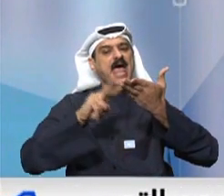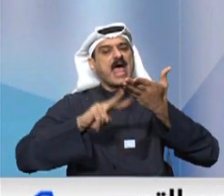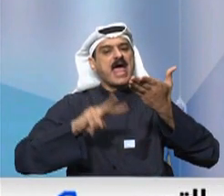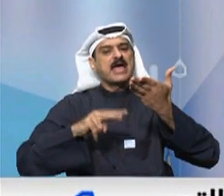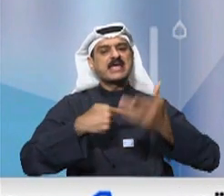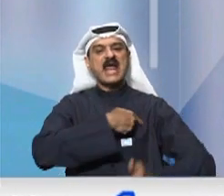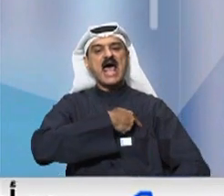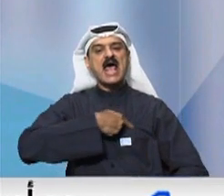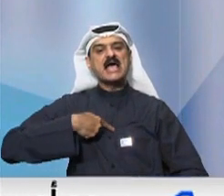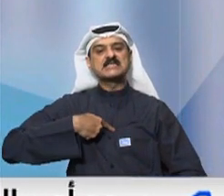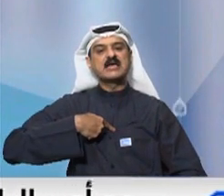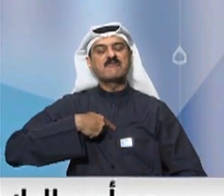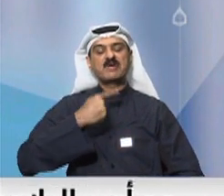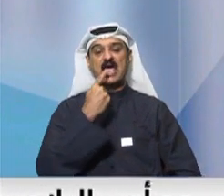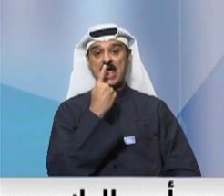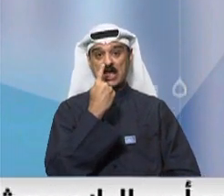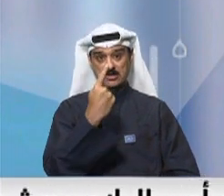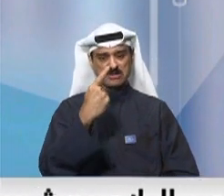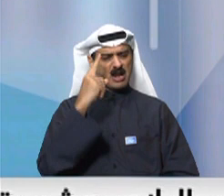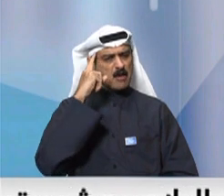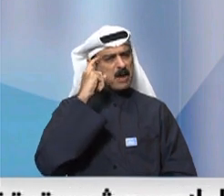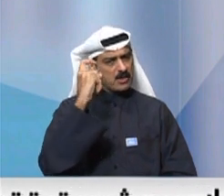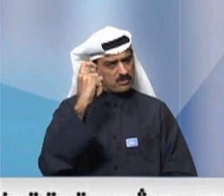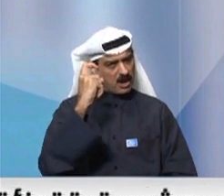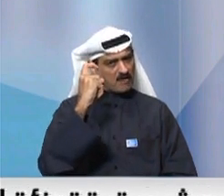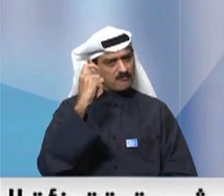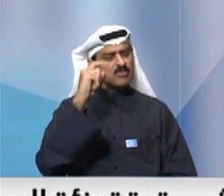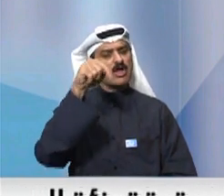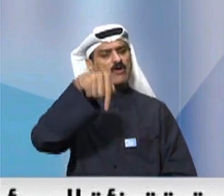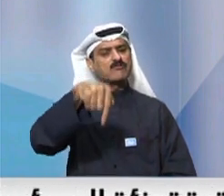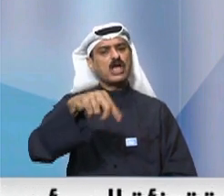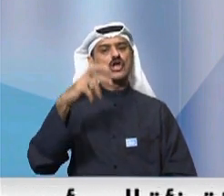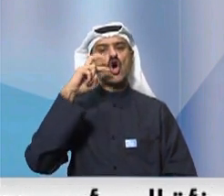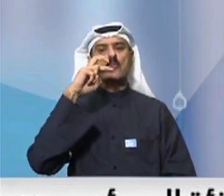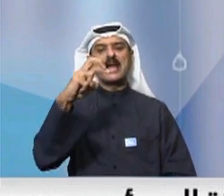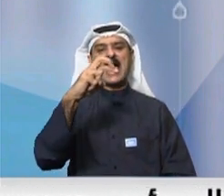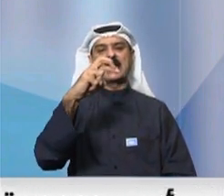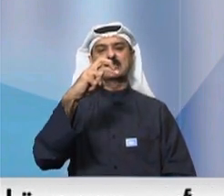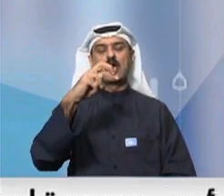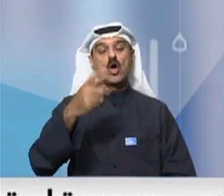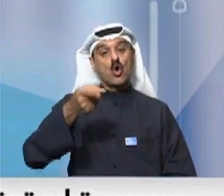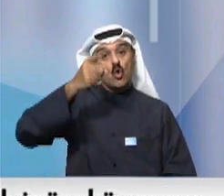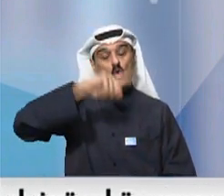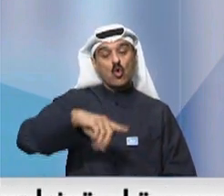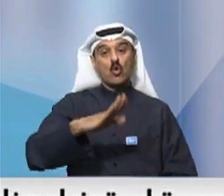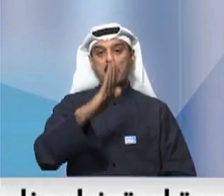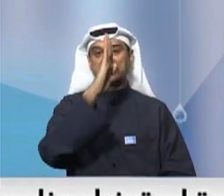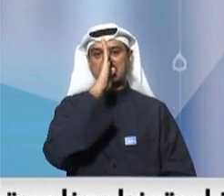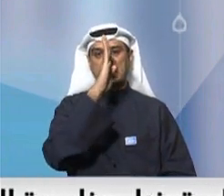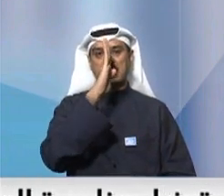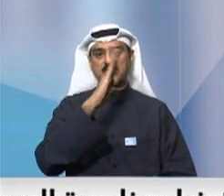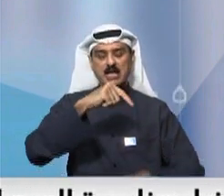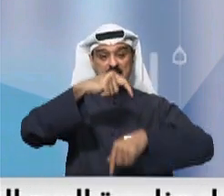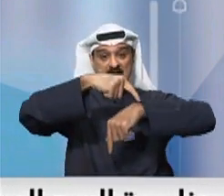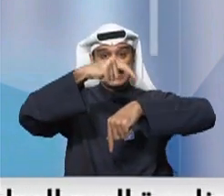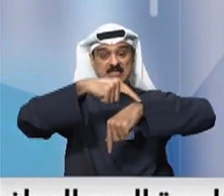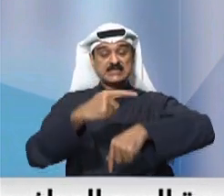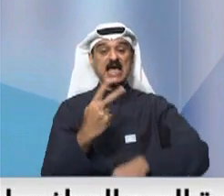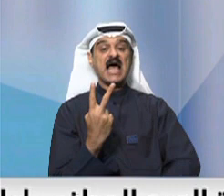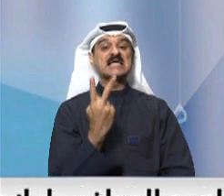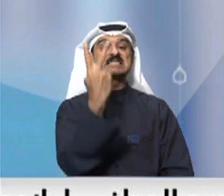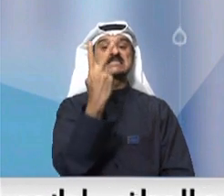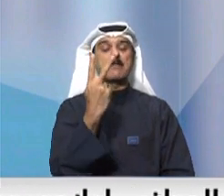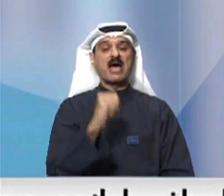وتقديم طلبات الاعتراض ان وجدت اليوم الاحد وغدا الاثنين من الساعه السابعه والصف صباحا